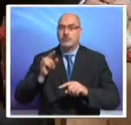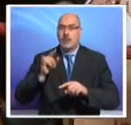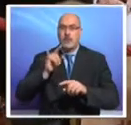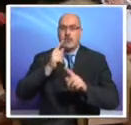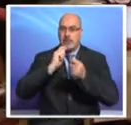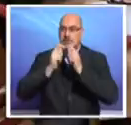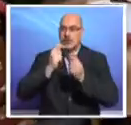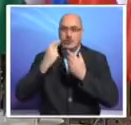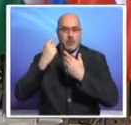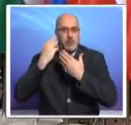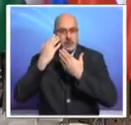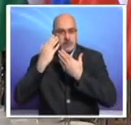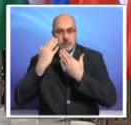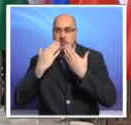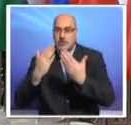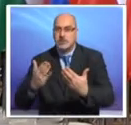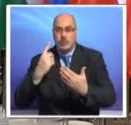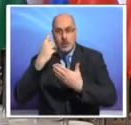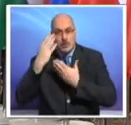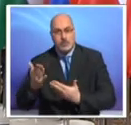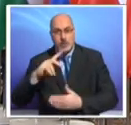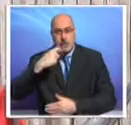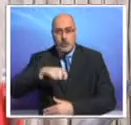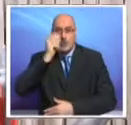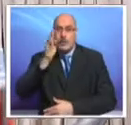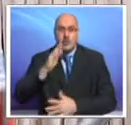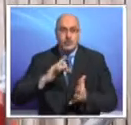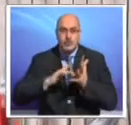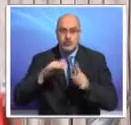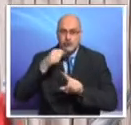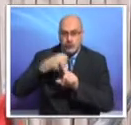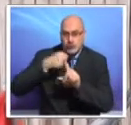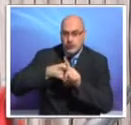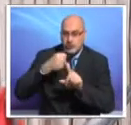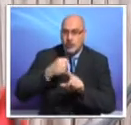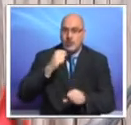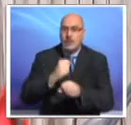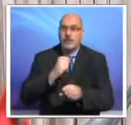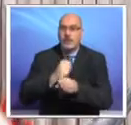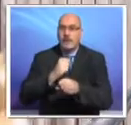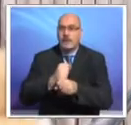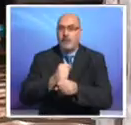وعرفان لرئيس الجمهورية السيد عبد العزيز بوتفليقة نظير جهوده في تعزيز